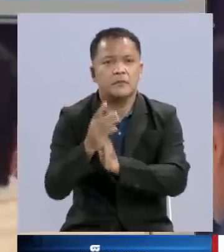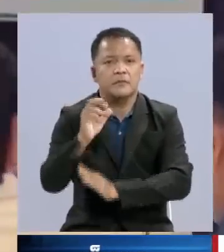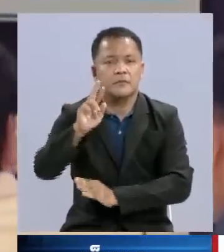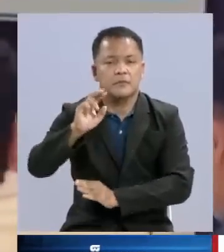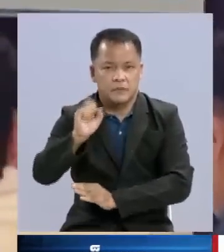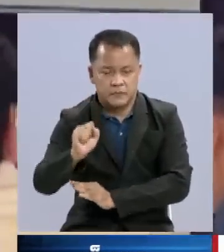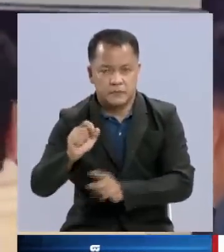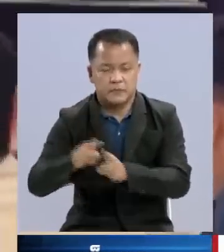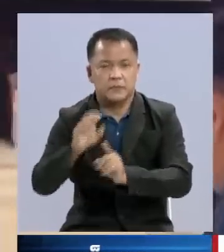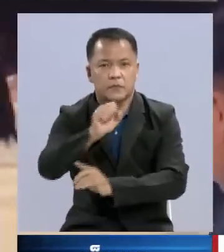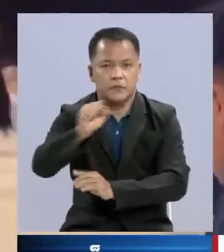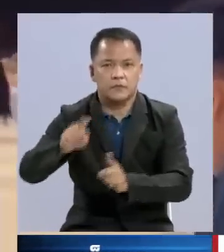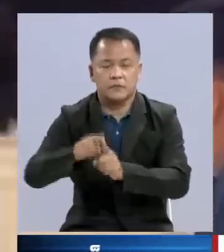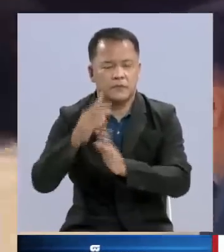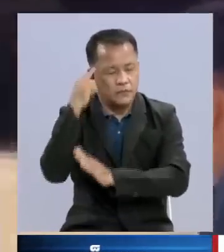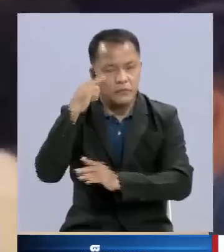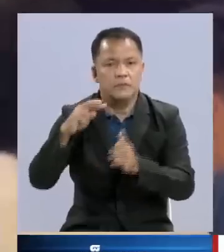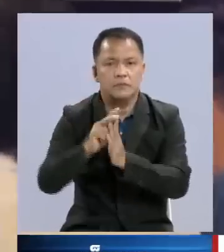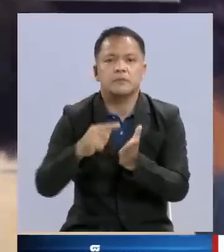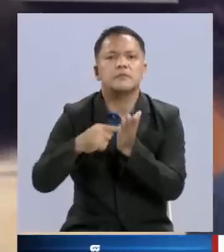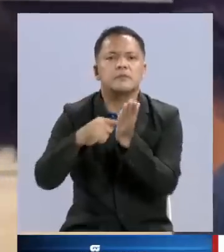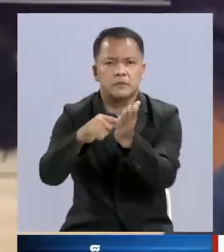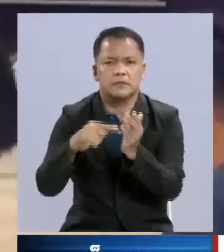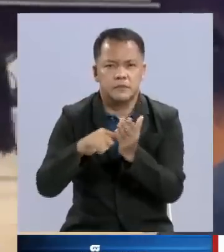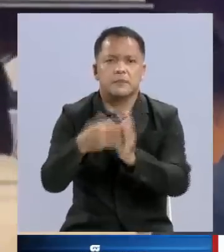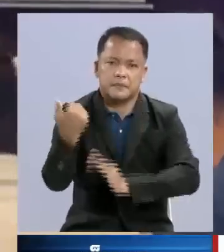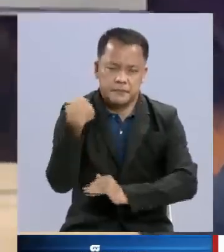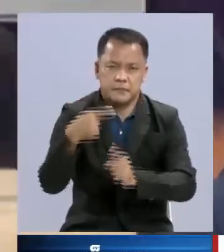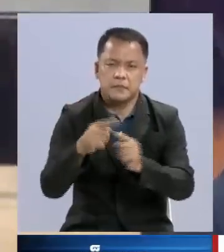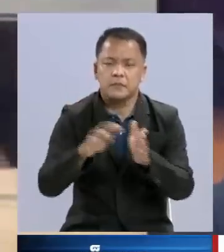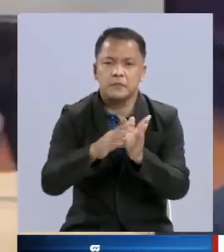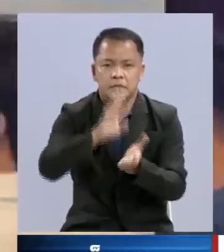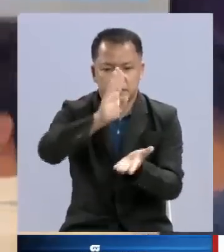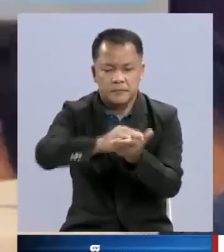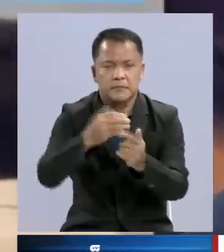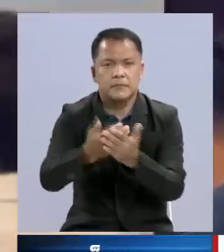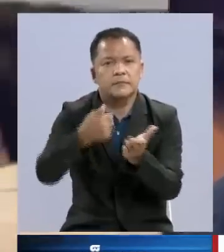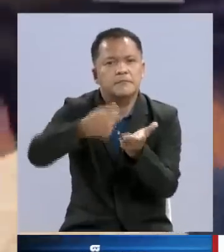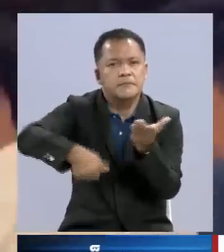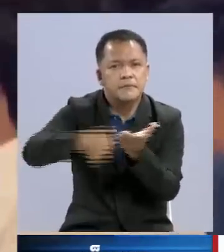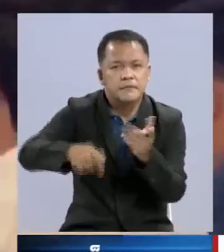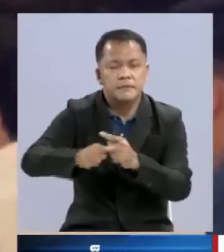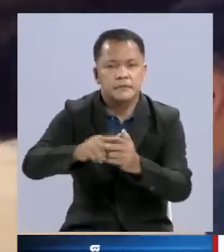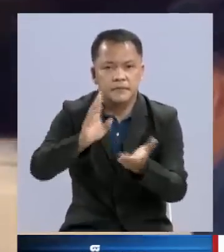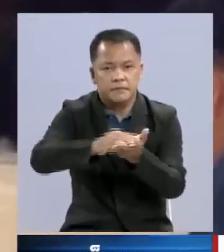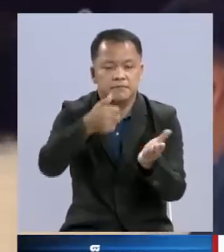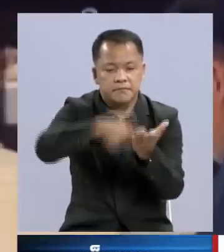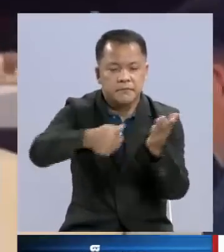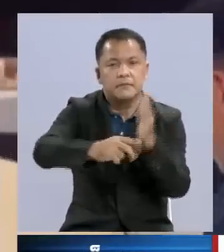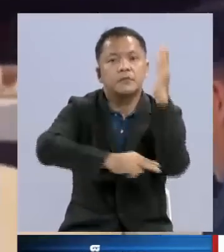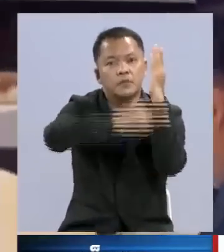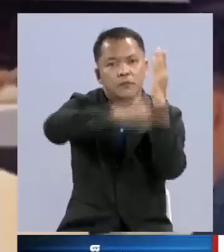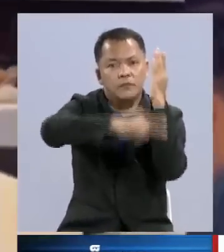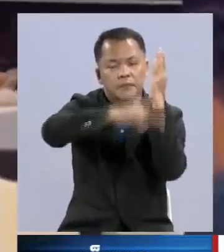นราษฎรคุณชาชาติบอกว่ามันก็มีข้อเสนอในบางเรื่องเหมือนกันอย่างการเก็บรายได้เพิ่มโดยมองที่ภาษีโรงแรมเอา